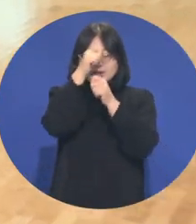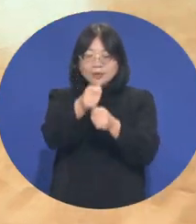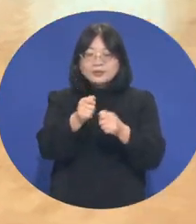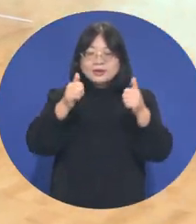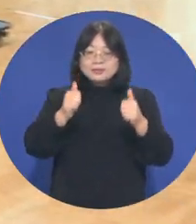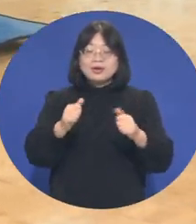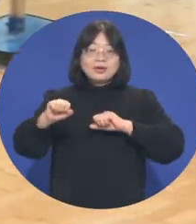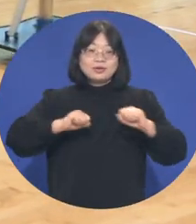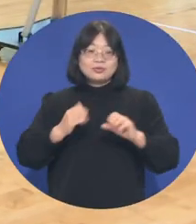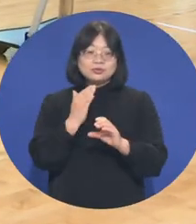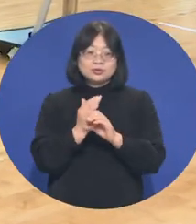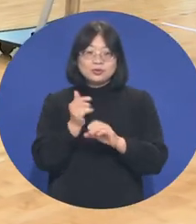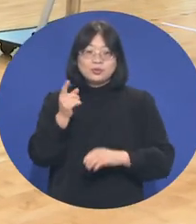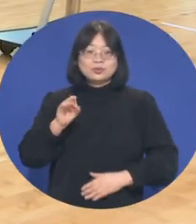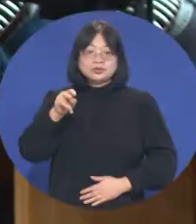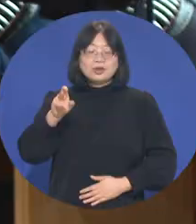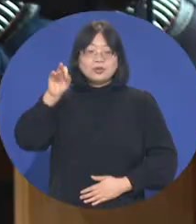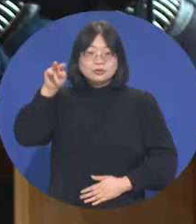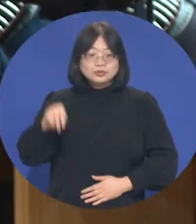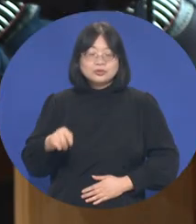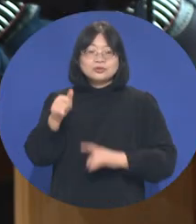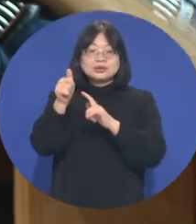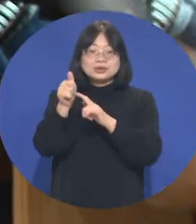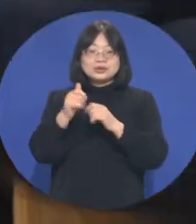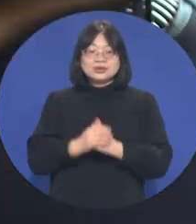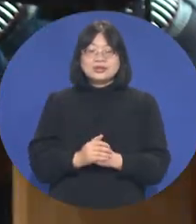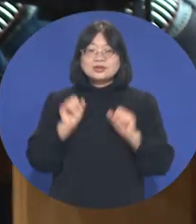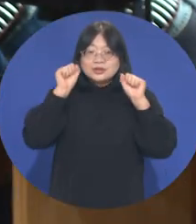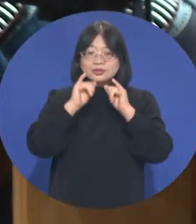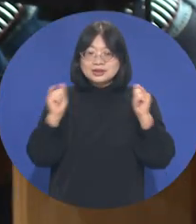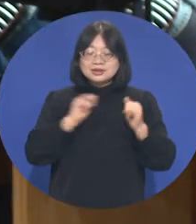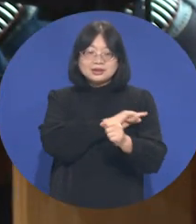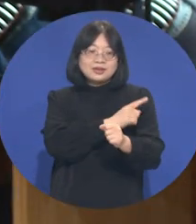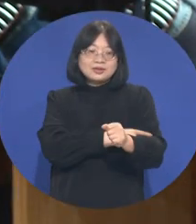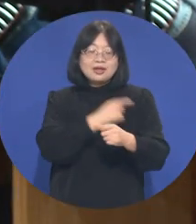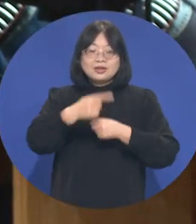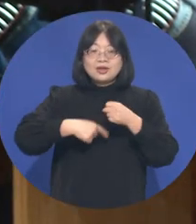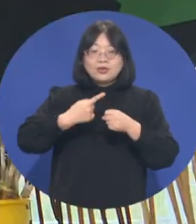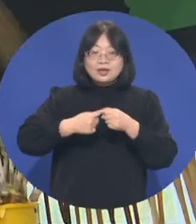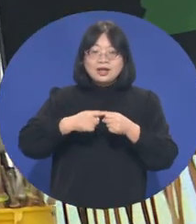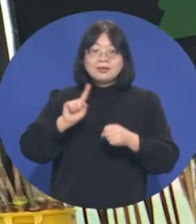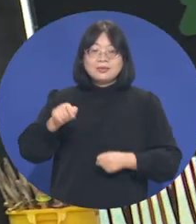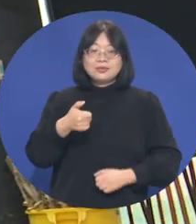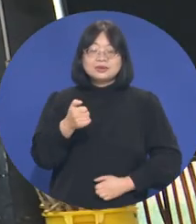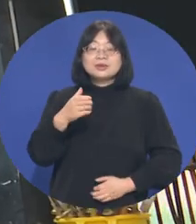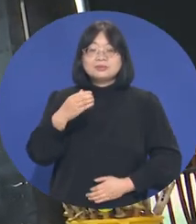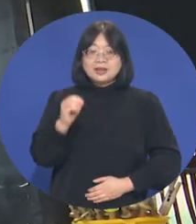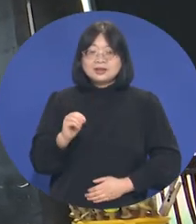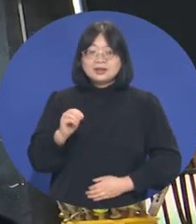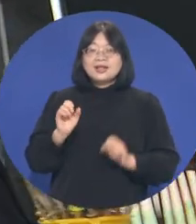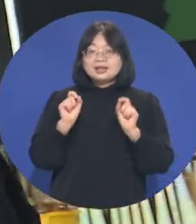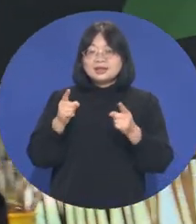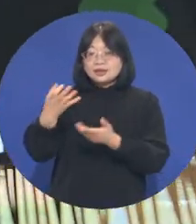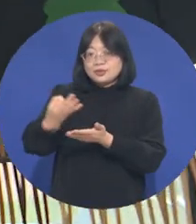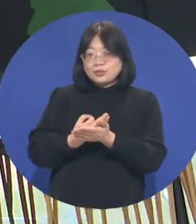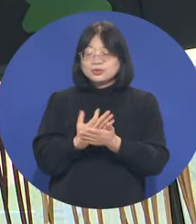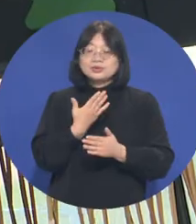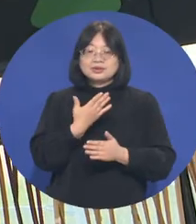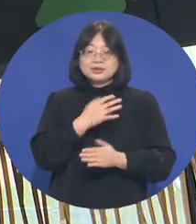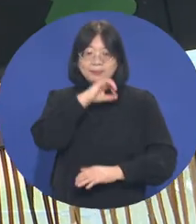검도 심판으로 활동하고 있는 홍성수 씨. 체육인 자격으로 연간 150만 원의 기회소득을 받게